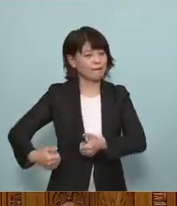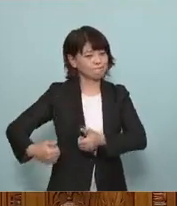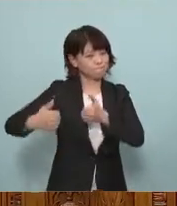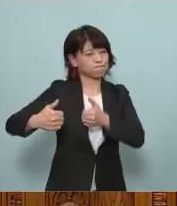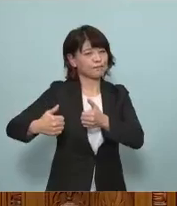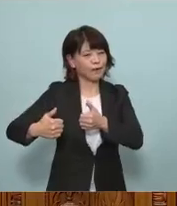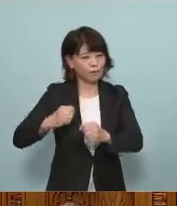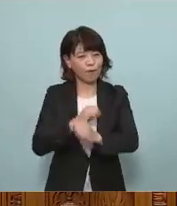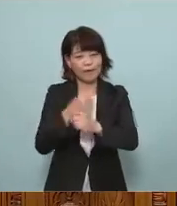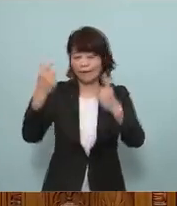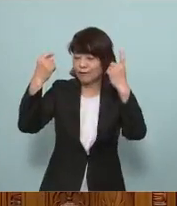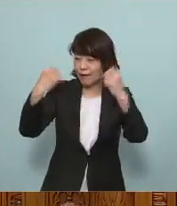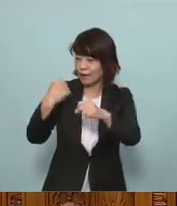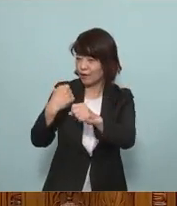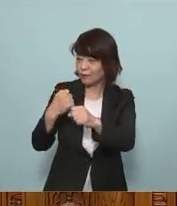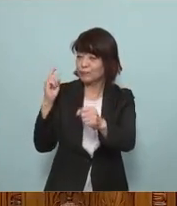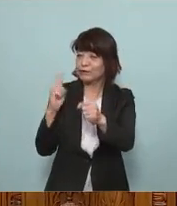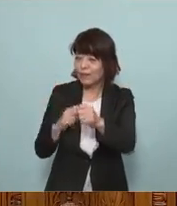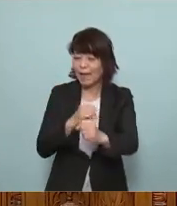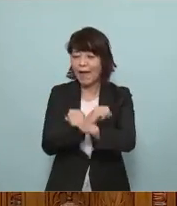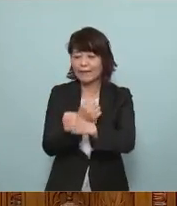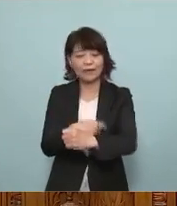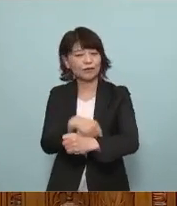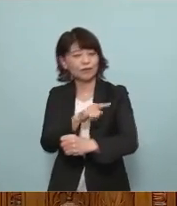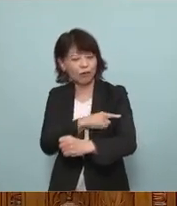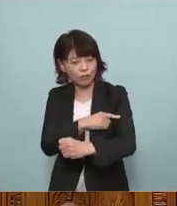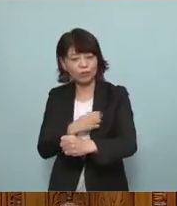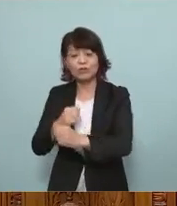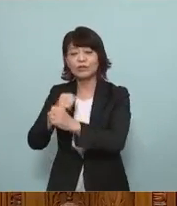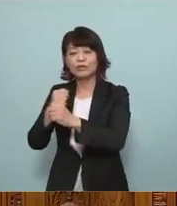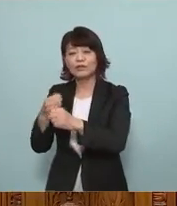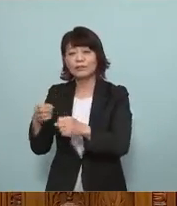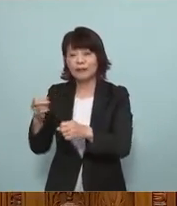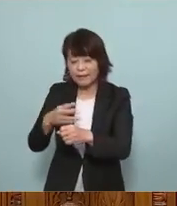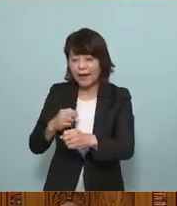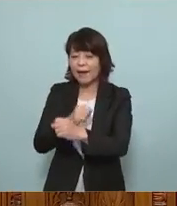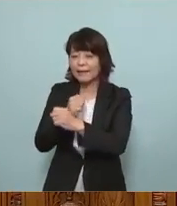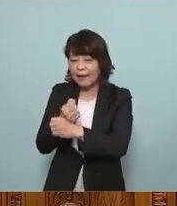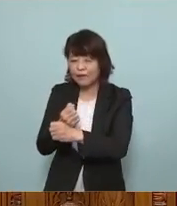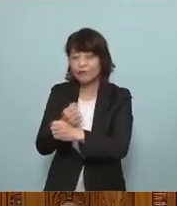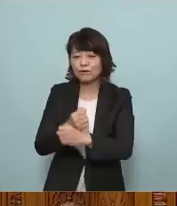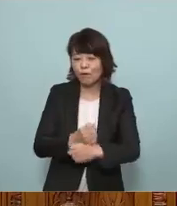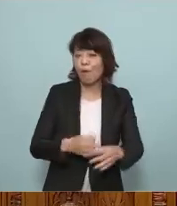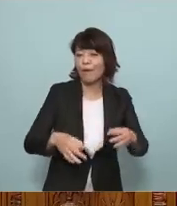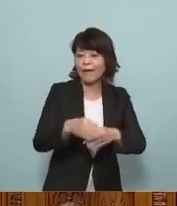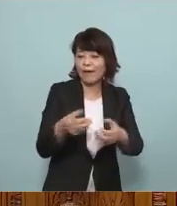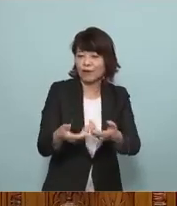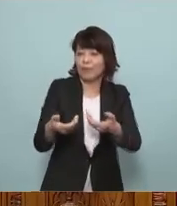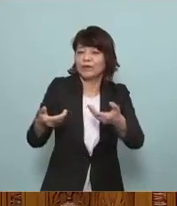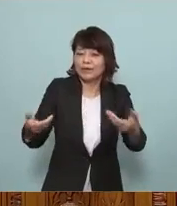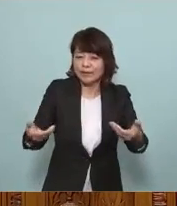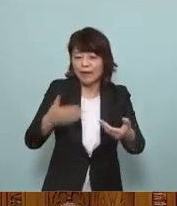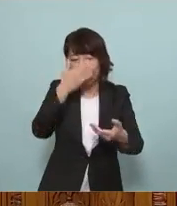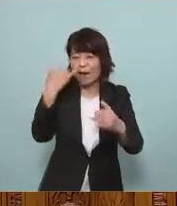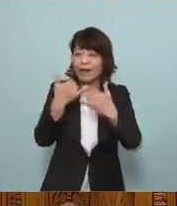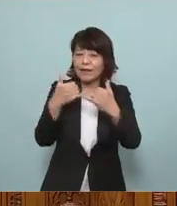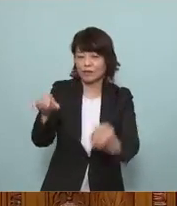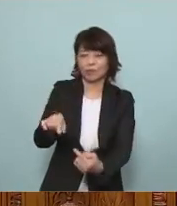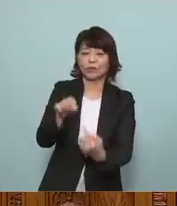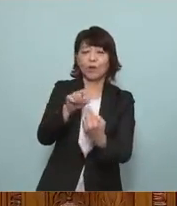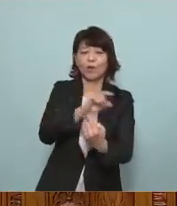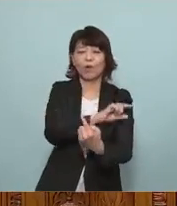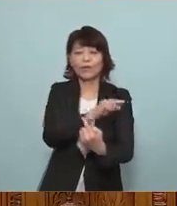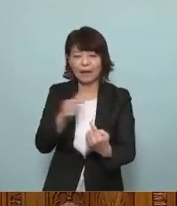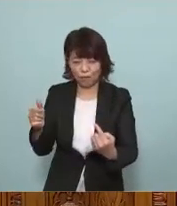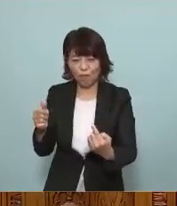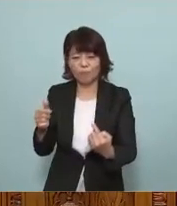研究力に加え、研究と経営の分離、若手研究者の登用など、先端的なガバナンスを導